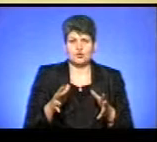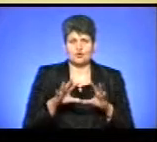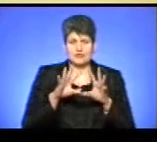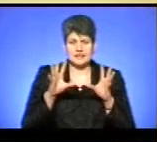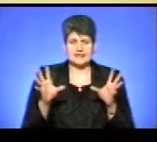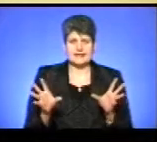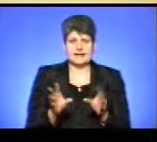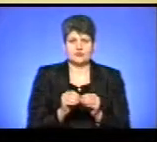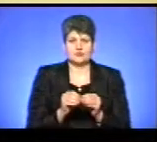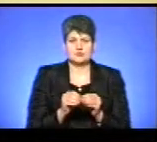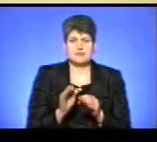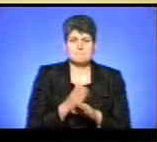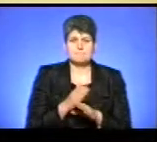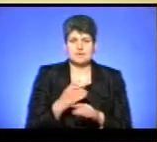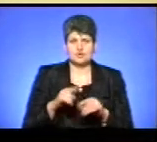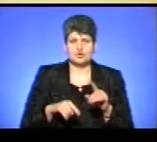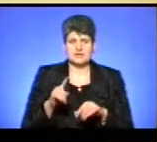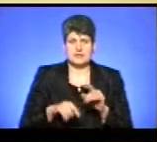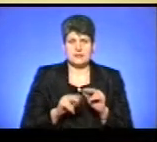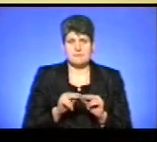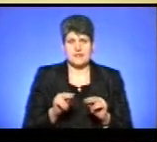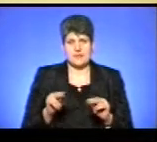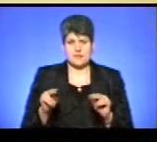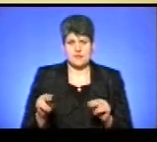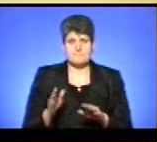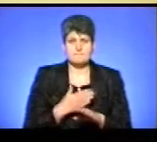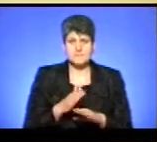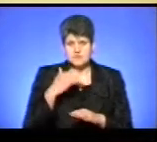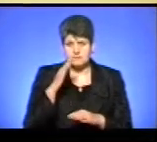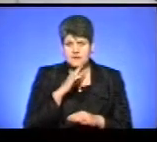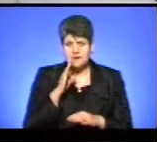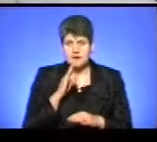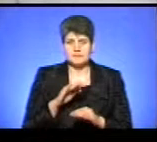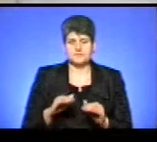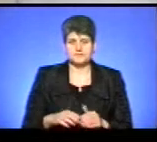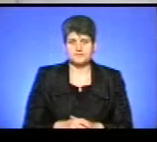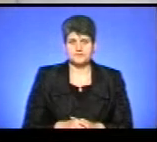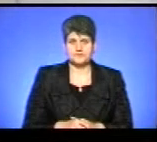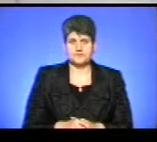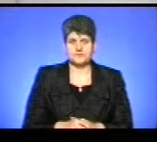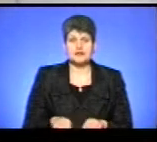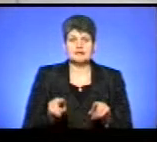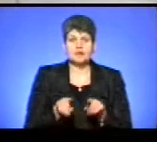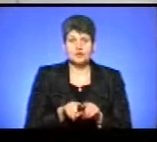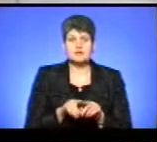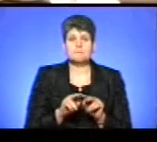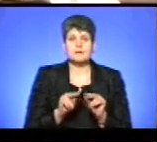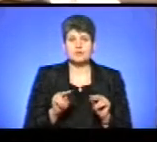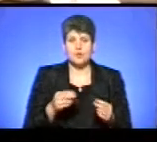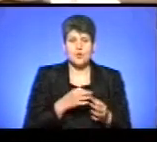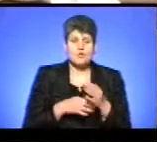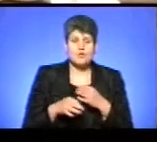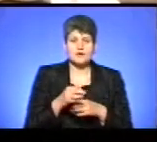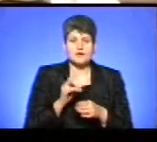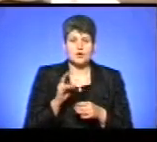єдності між родиною, між педагогами, між батьками, між учнями. Також педагоги обговорили